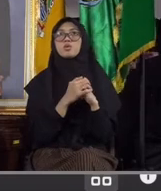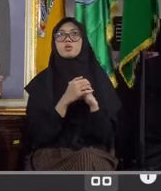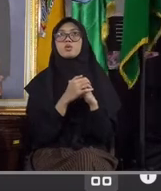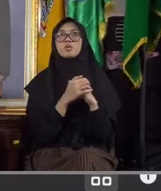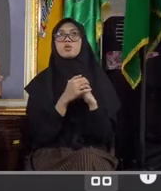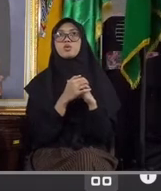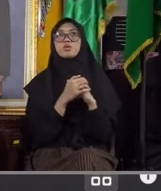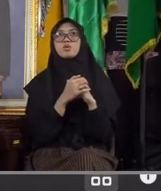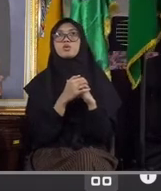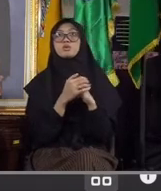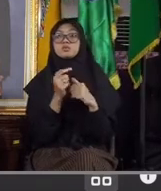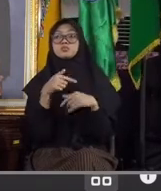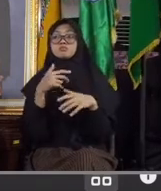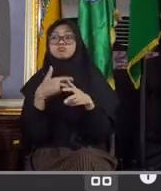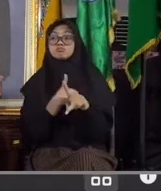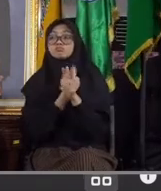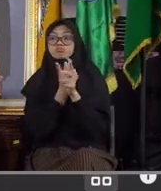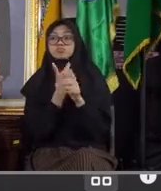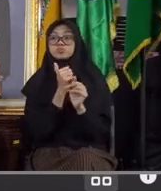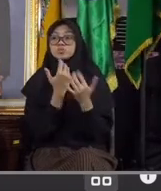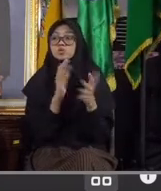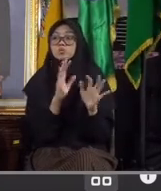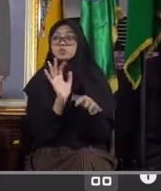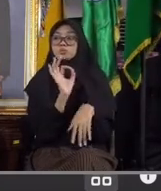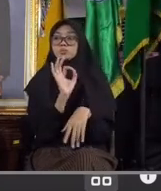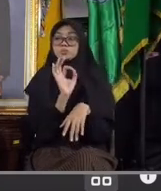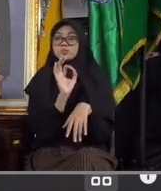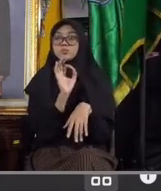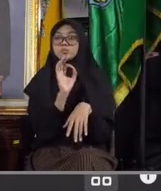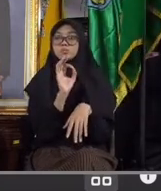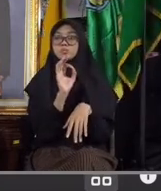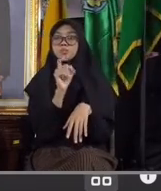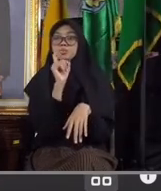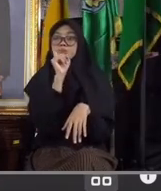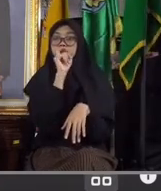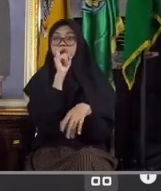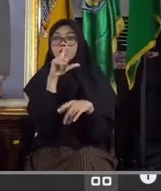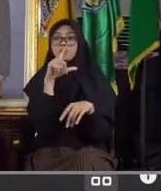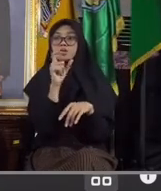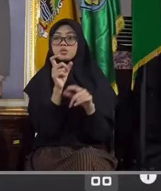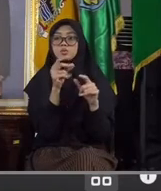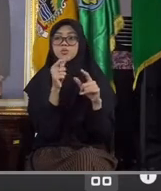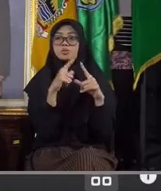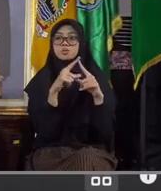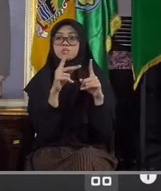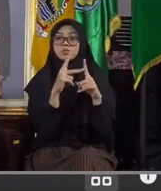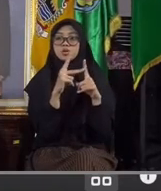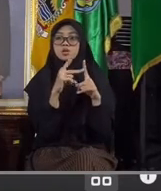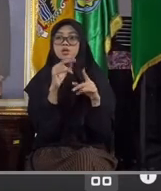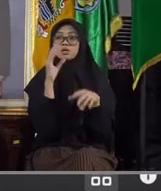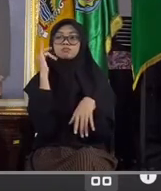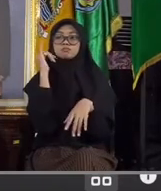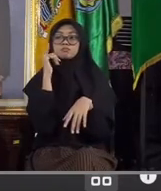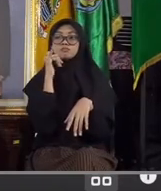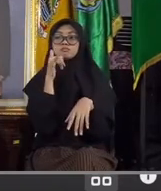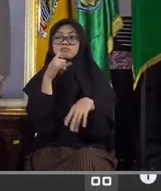Lurah, apakah sudah terhubung Pak Lurah? Ya, Pak Lurah ini nanti akan bisa langsung ngobrol dengan Pak Gub. Monggo Pak